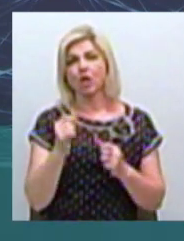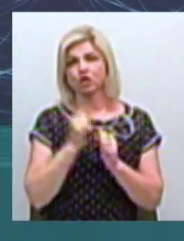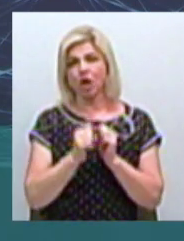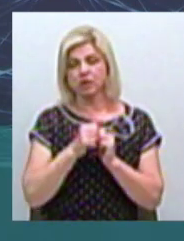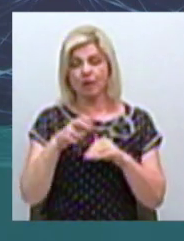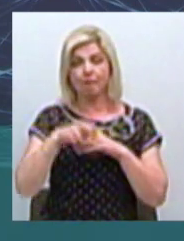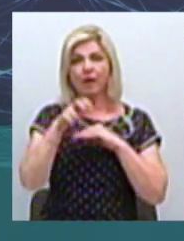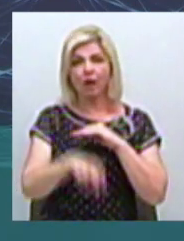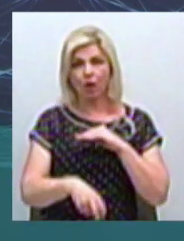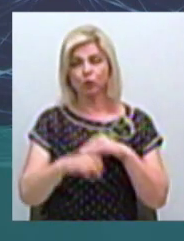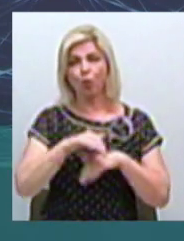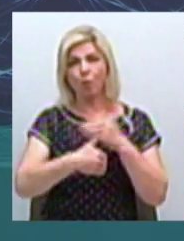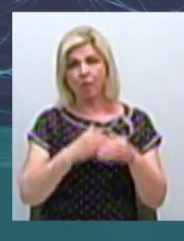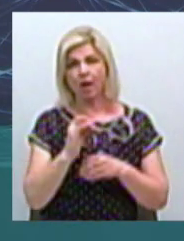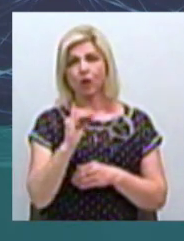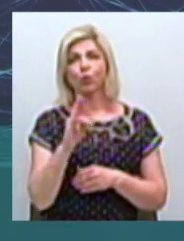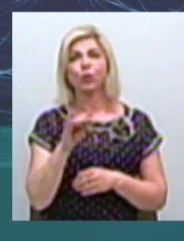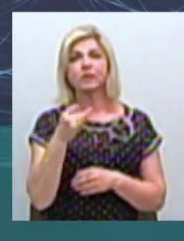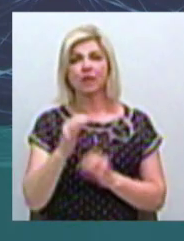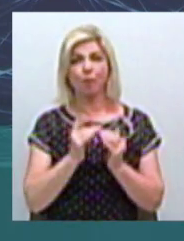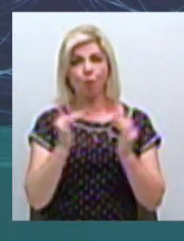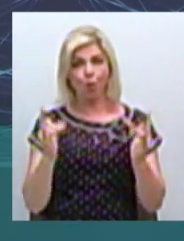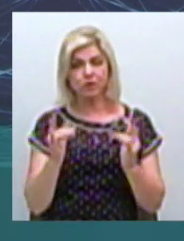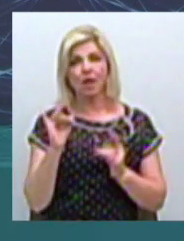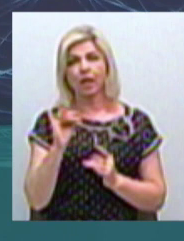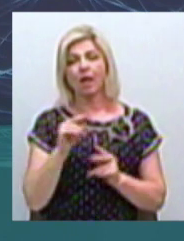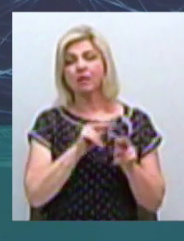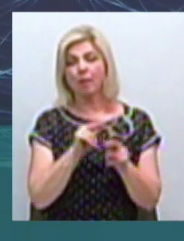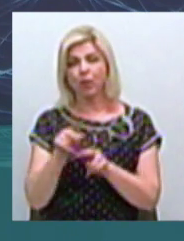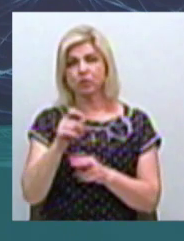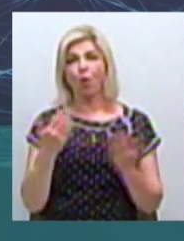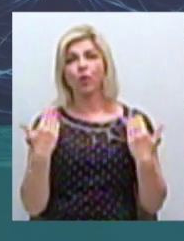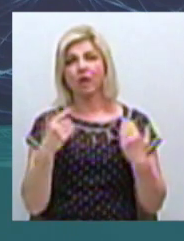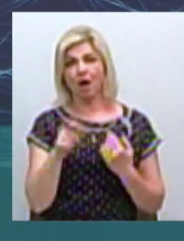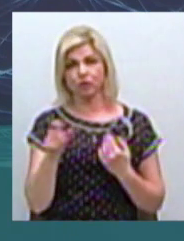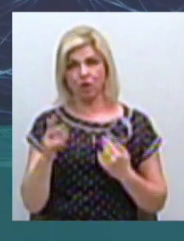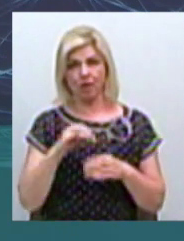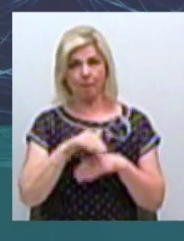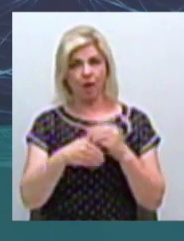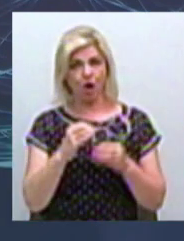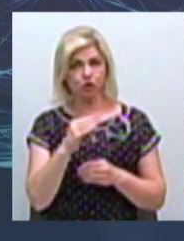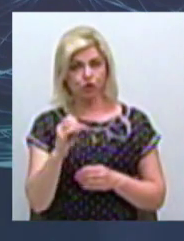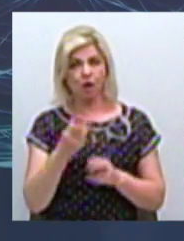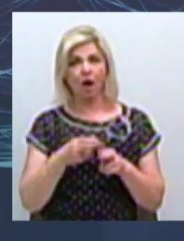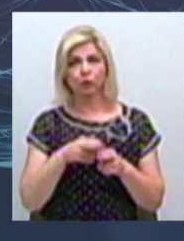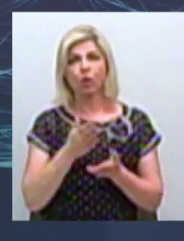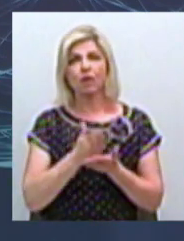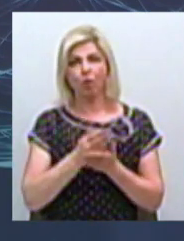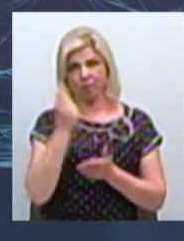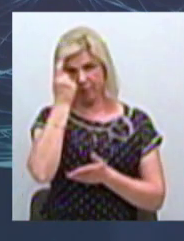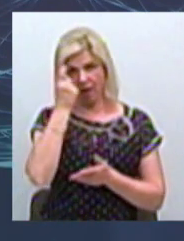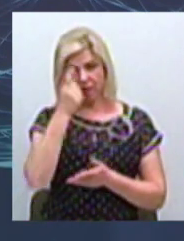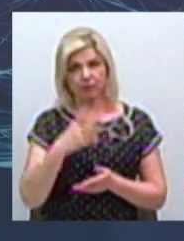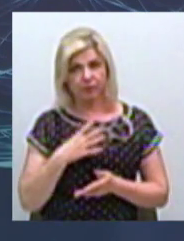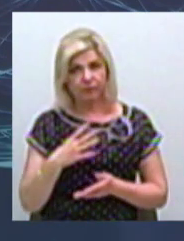и купаются, это Есенгульского моста. Ну и наблюдали за отдыхающими на пляже, которые находятся в состоянии алкогольного опьянения.